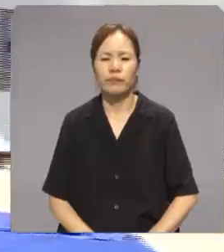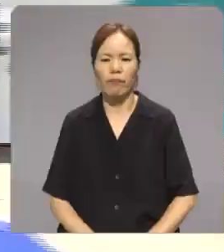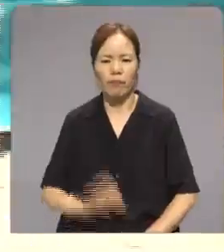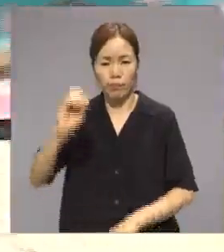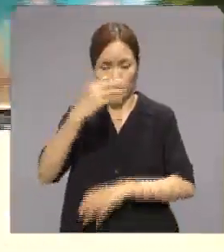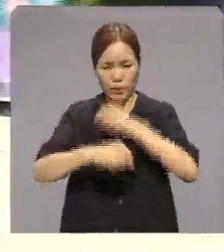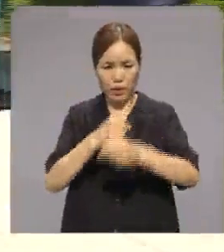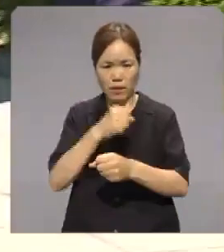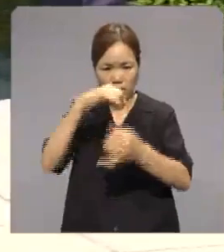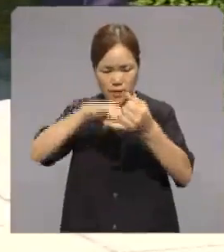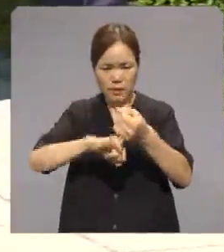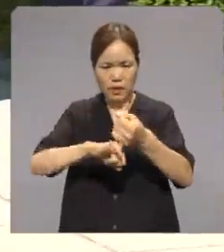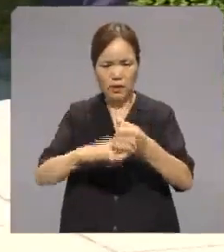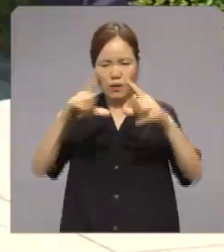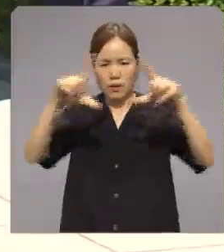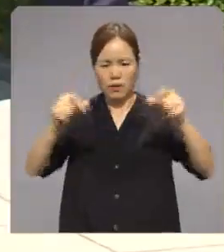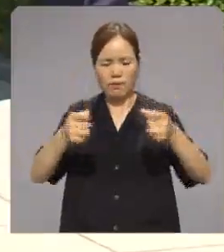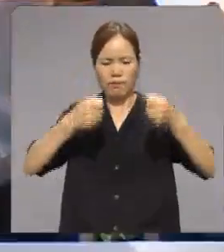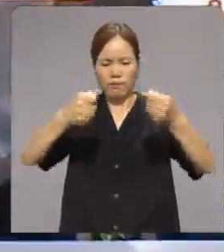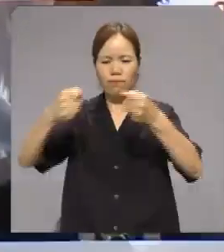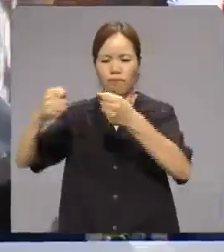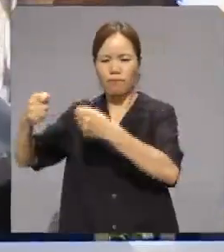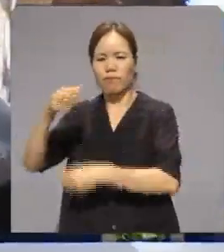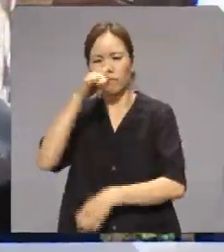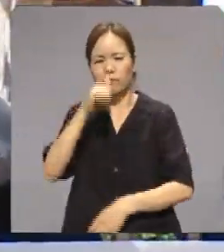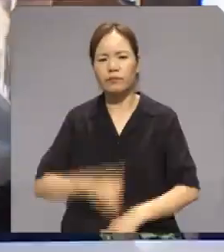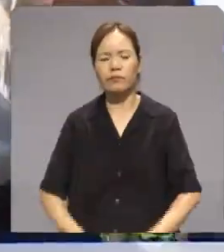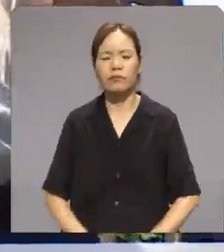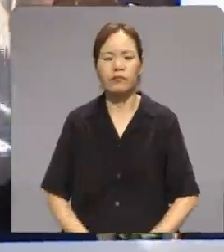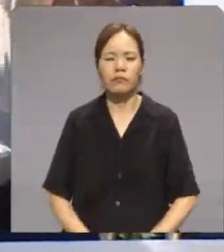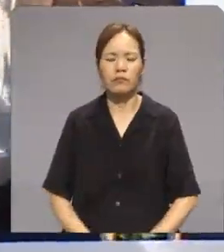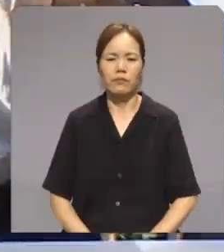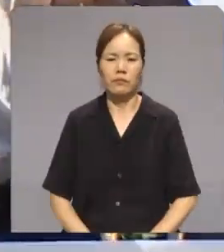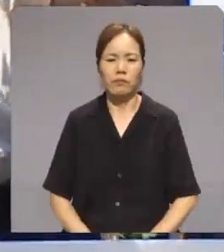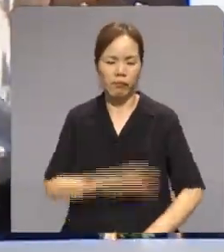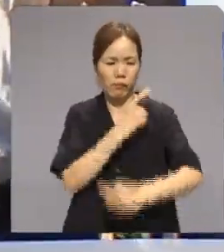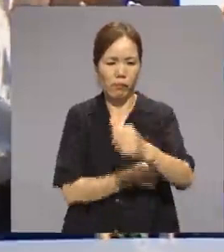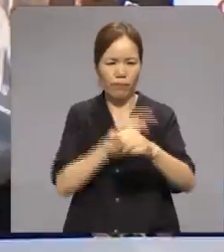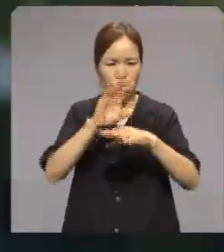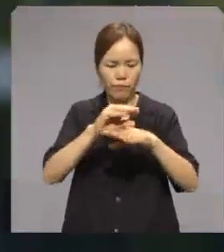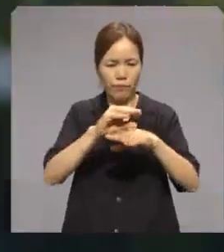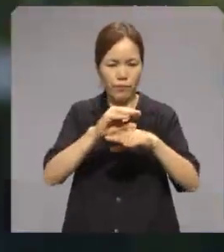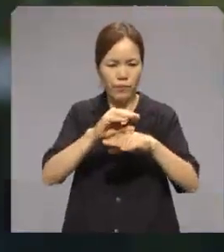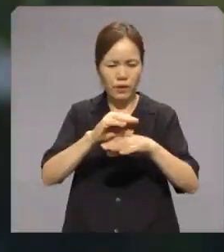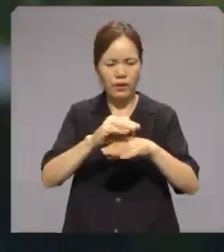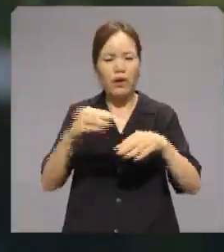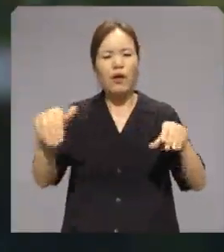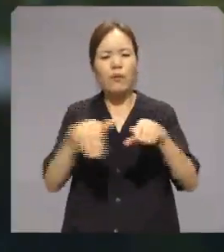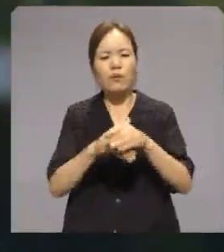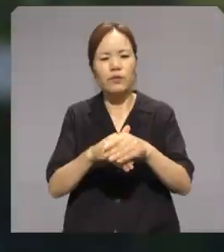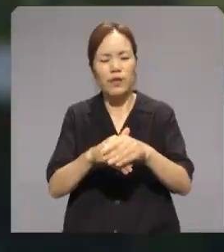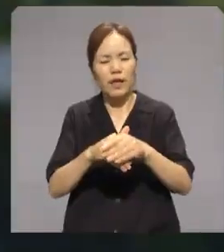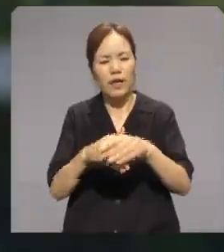언론 자유를 보장하라는 팻말들이 법원 앞에 줄지어 서 있습니다. 권태선 박문진 이사장 등이 새 이사